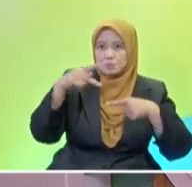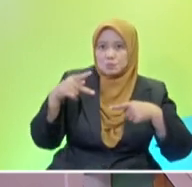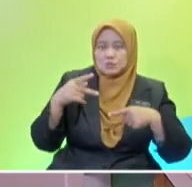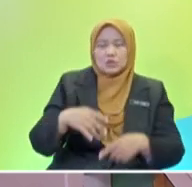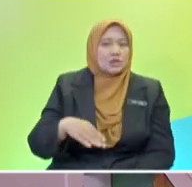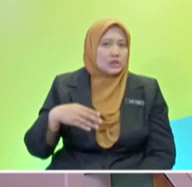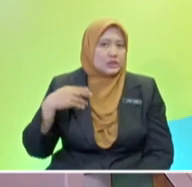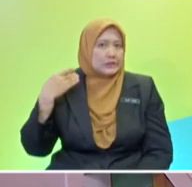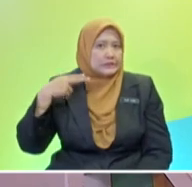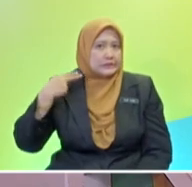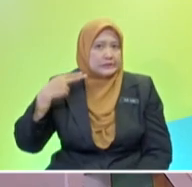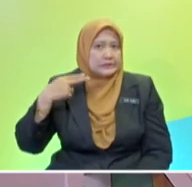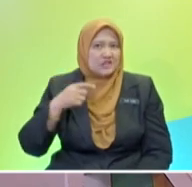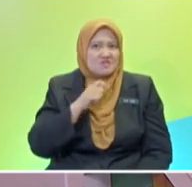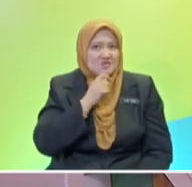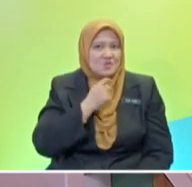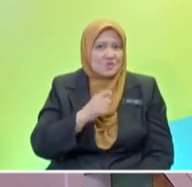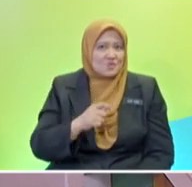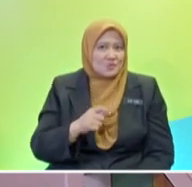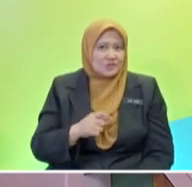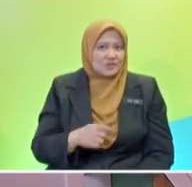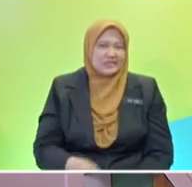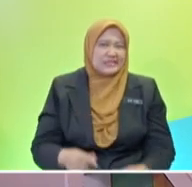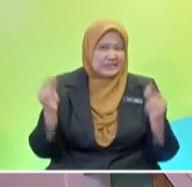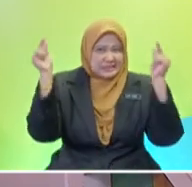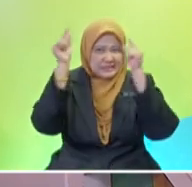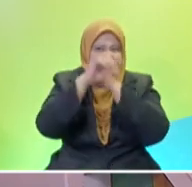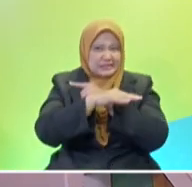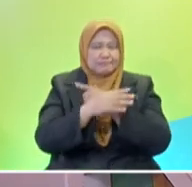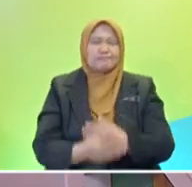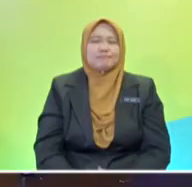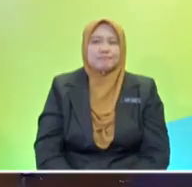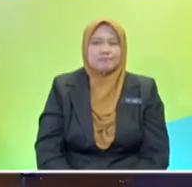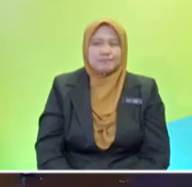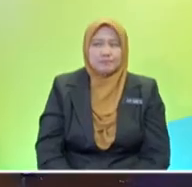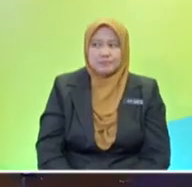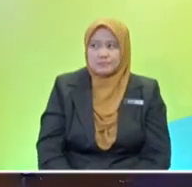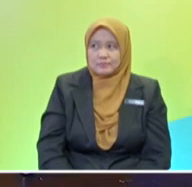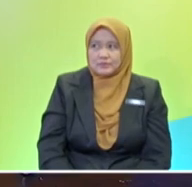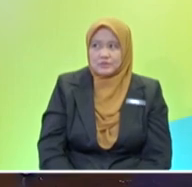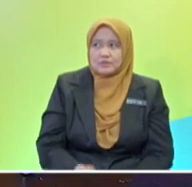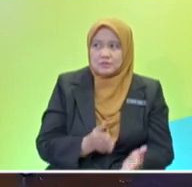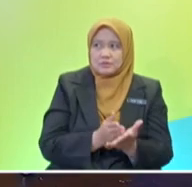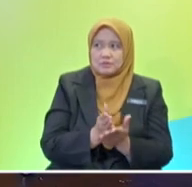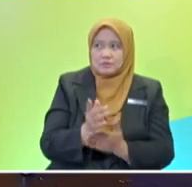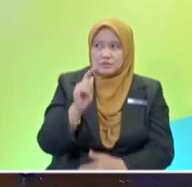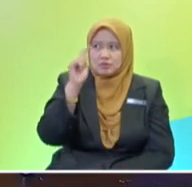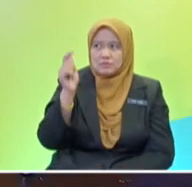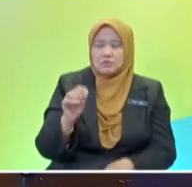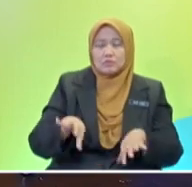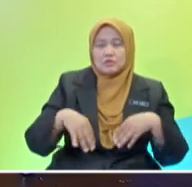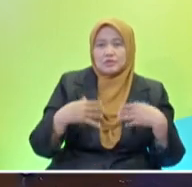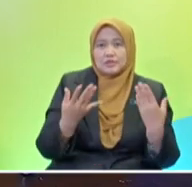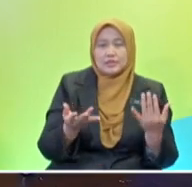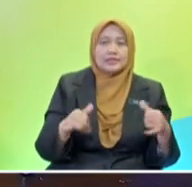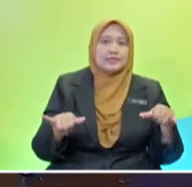Hijau tua, gelap-gelap sikit. Ya. Nampak beza, kan? Okey. Seterusnya cikgu nak tanya, bagaimana pula dengan